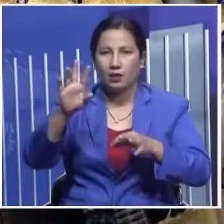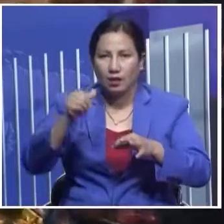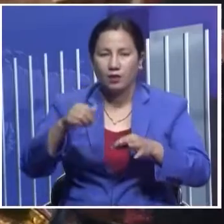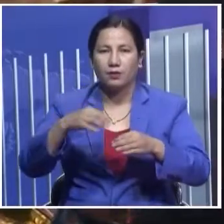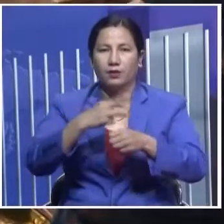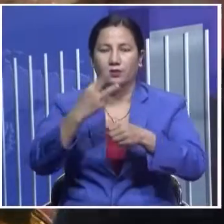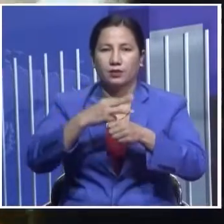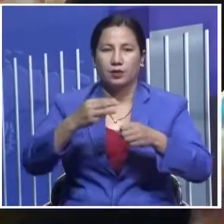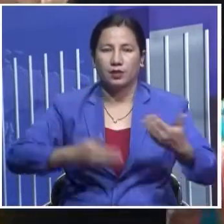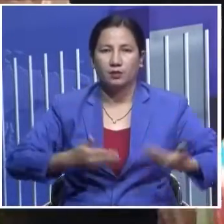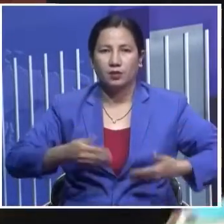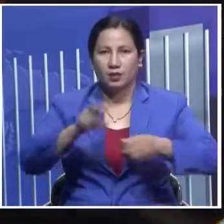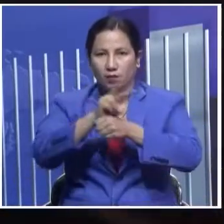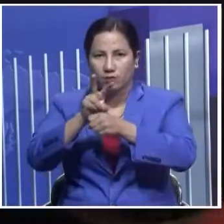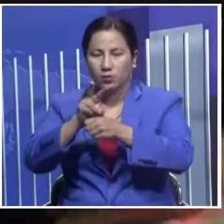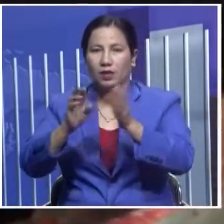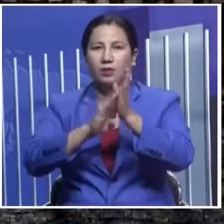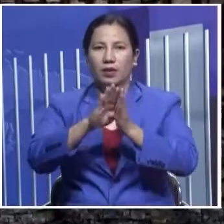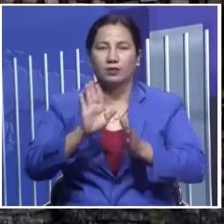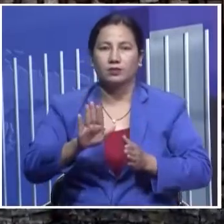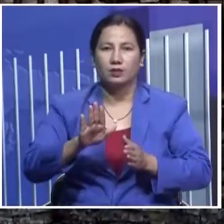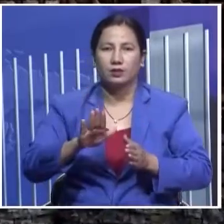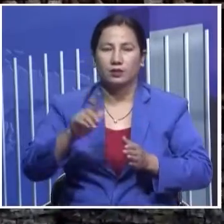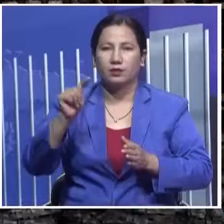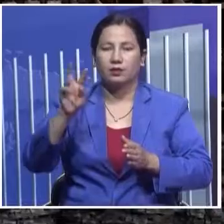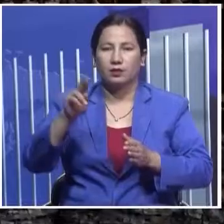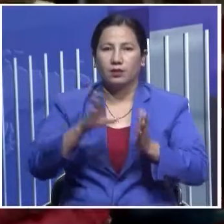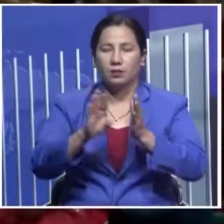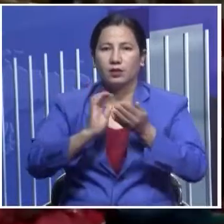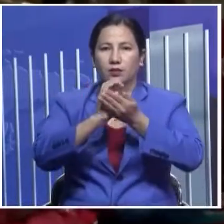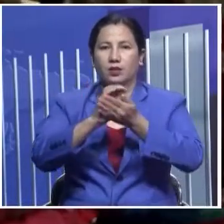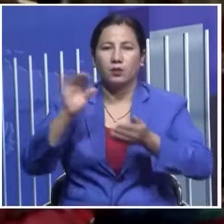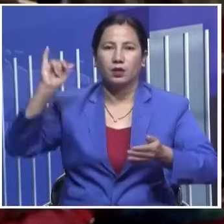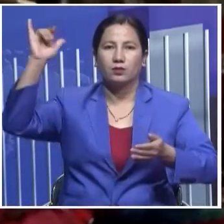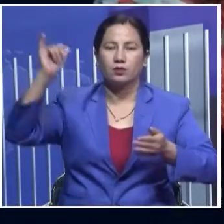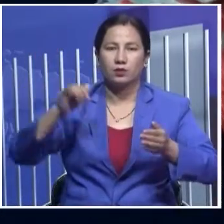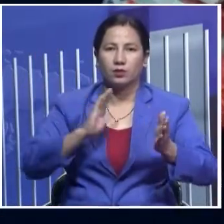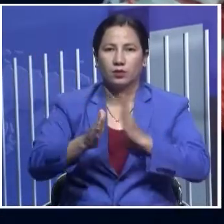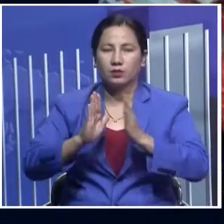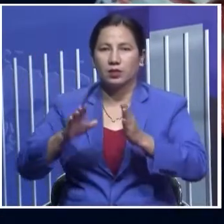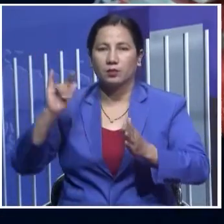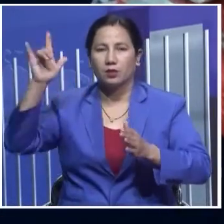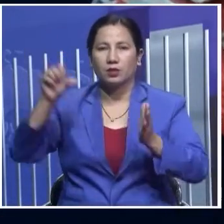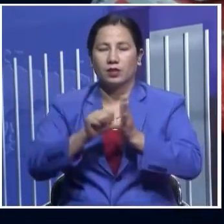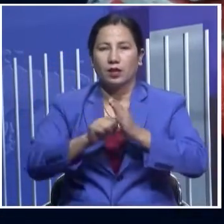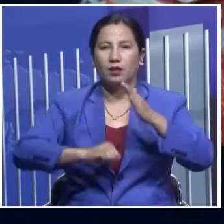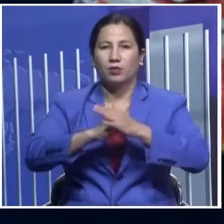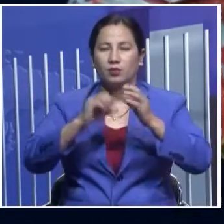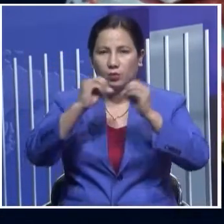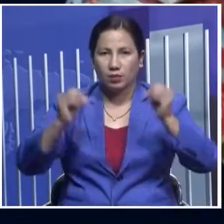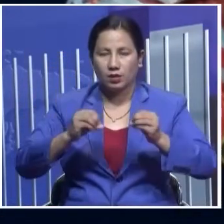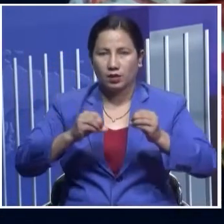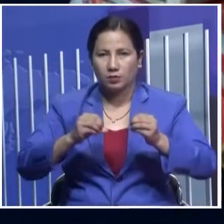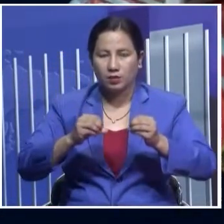उद्देश्यले बजार अनुगमनलाई तीव्रता दिएको छ। करदाता सेवा कार्यालय डोटीको आयोजनामा डोटी जिल्लाका प्रमुख व्यापारिक चहलपहल